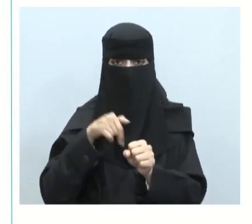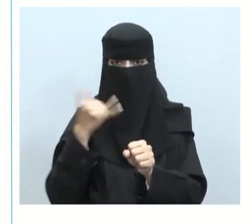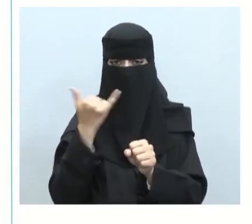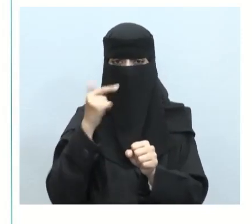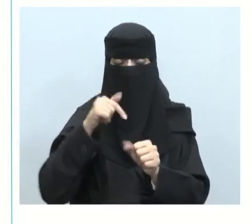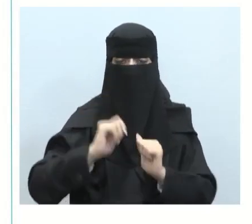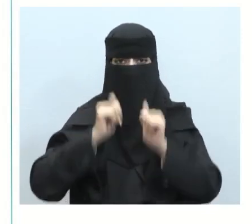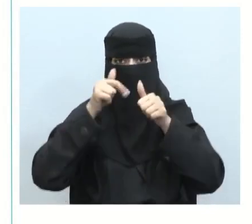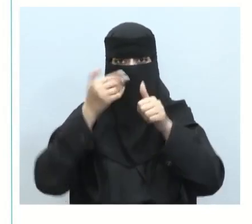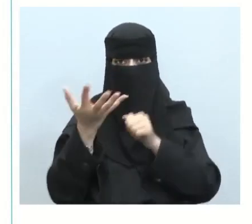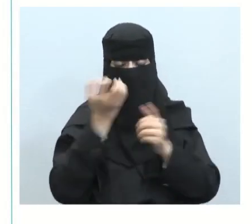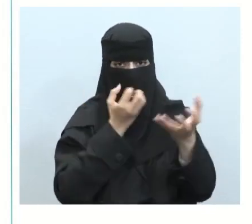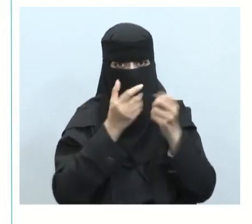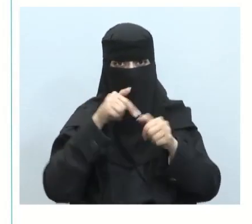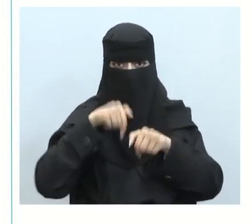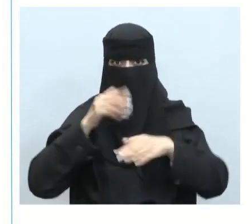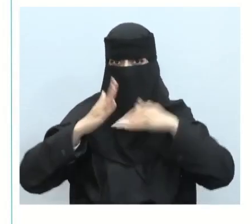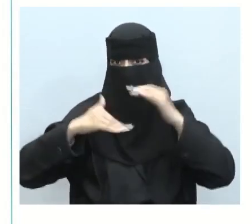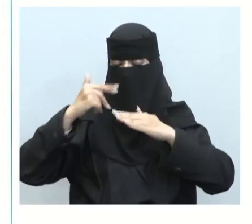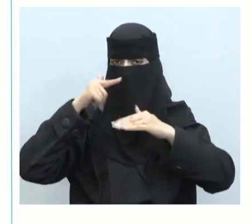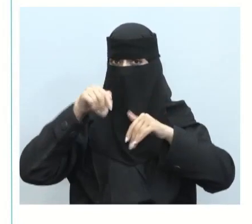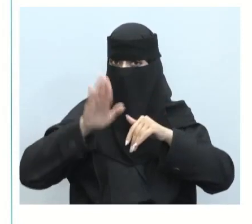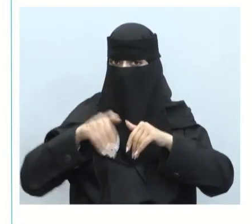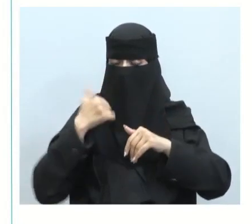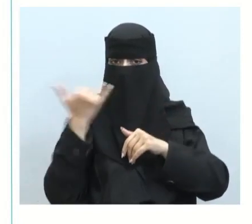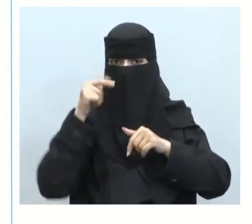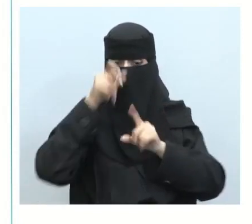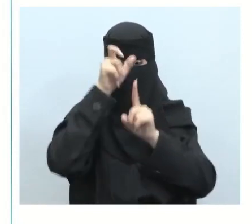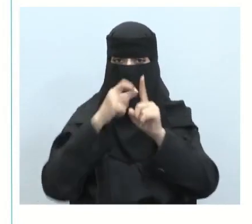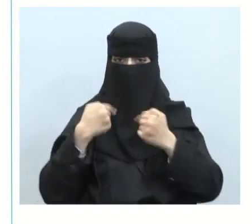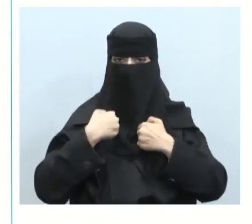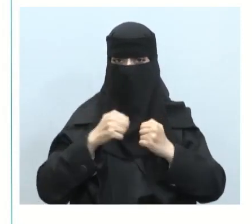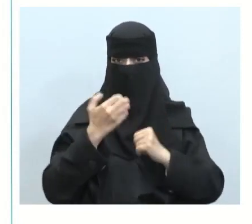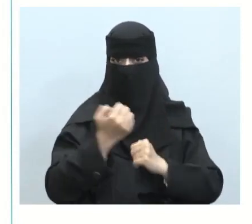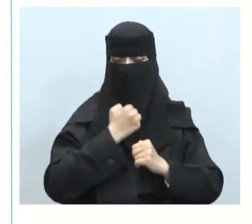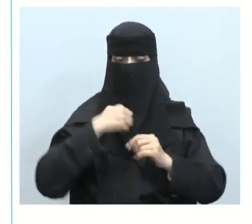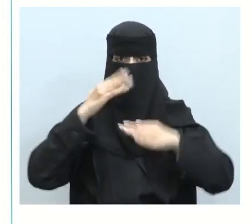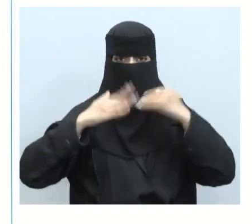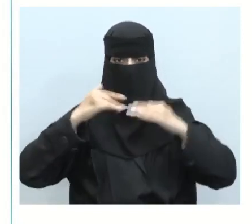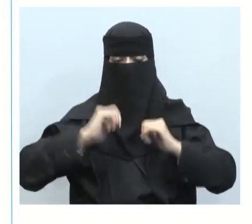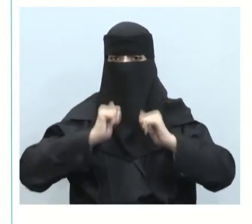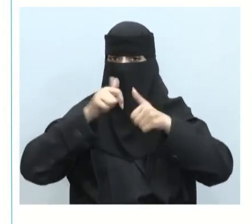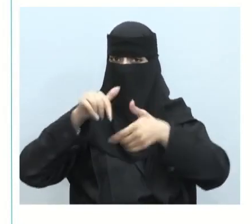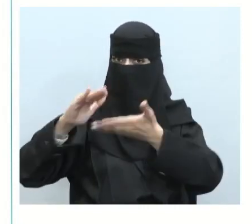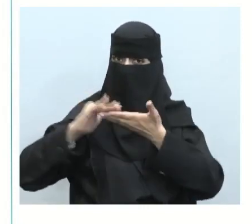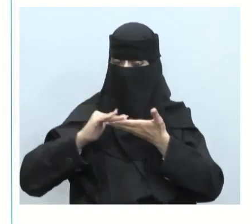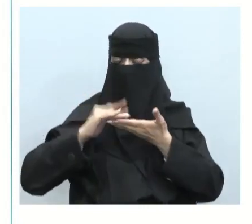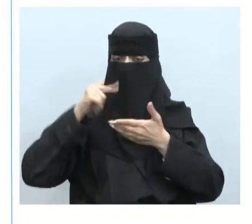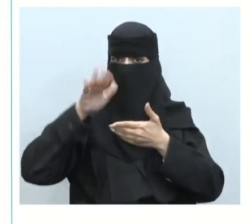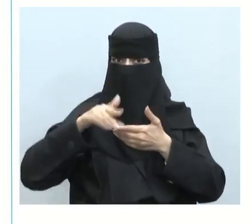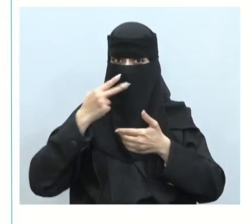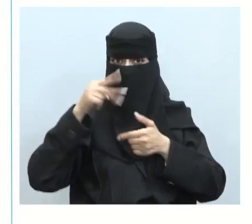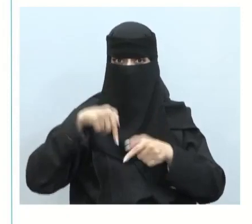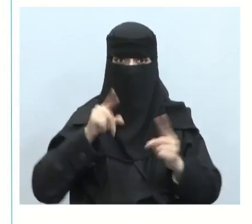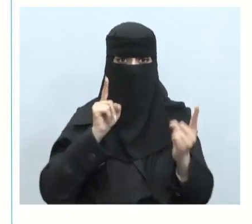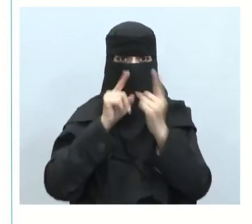القيام بها ولكن تحتاج الى مهارات هي تكون سهله على الشخص المتمتع بالمهارات والقدرات التي تساعده لذلك واجه